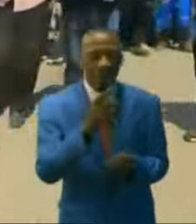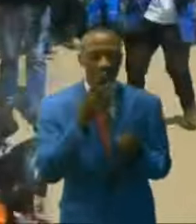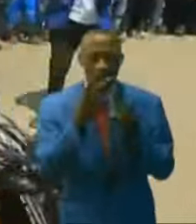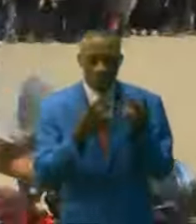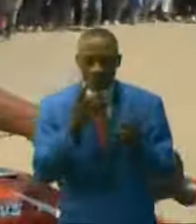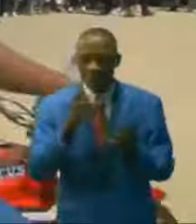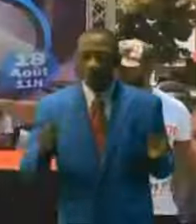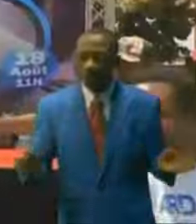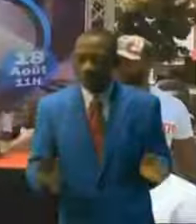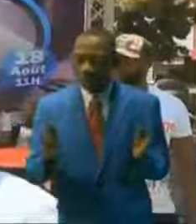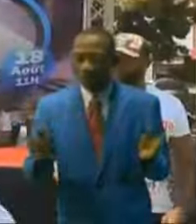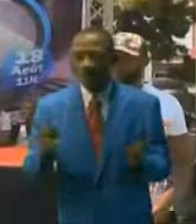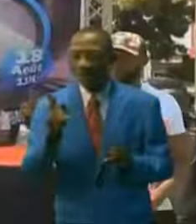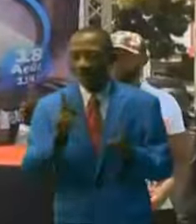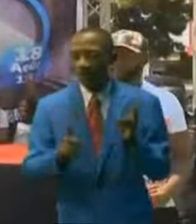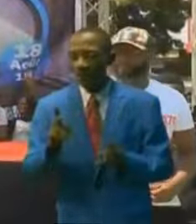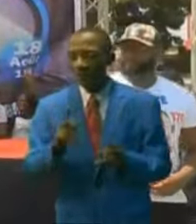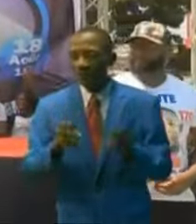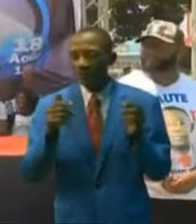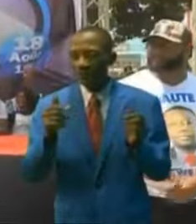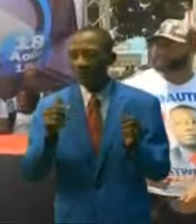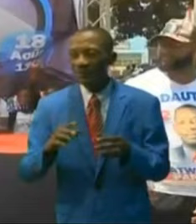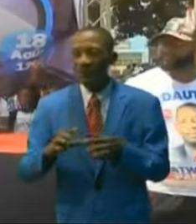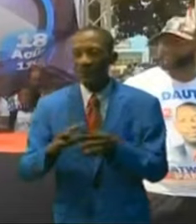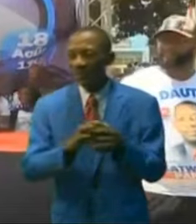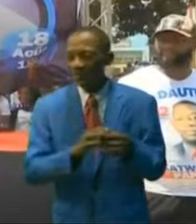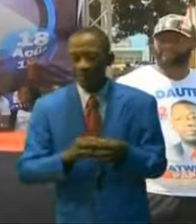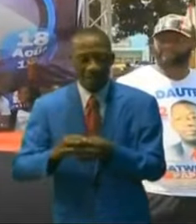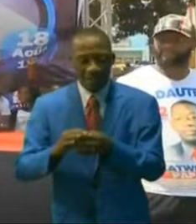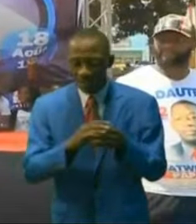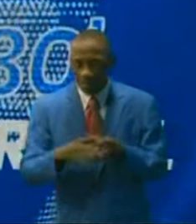province et des partenaires du marathon.